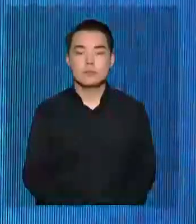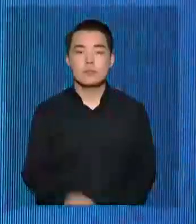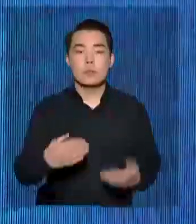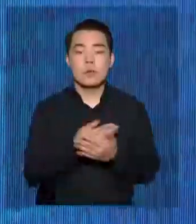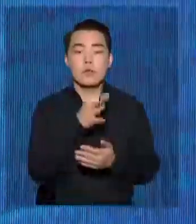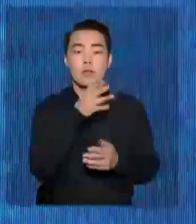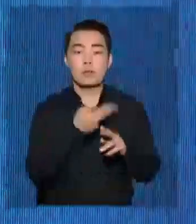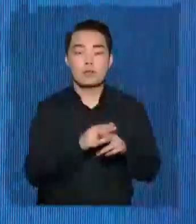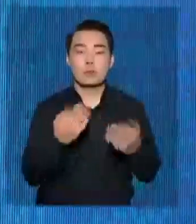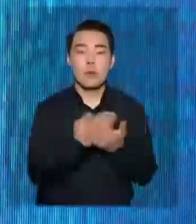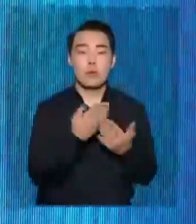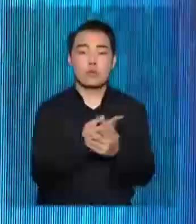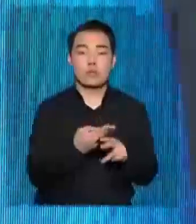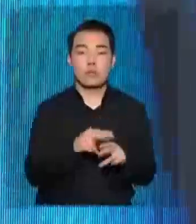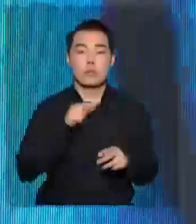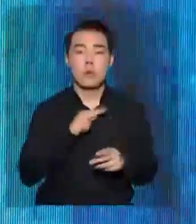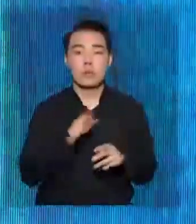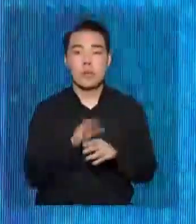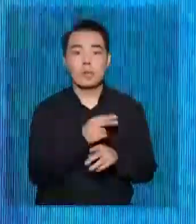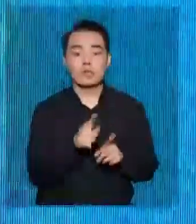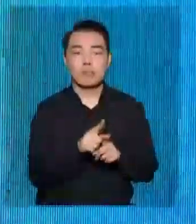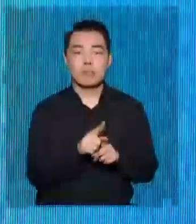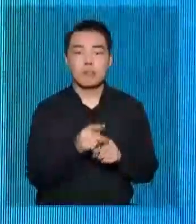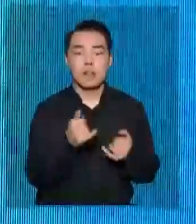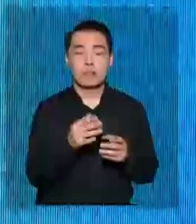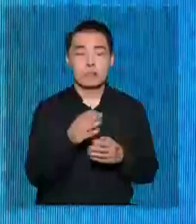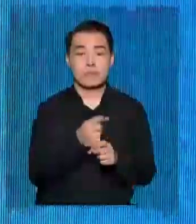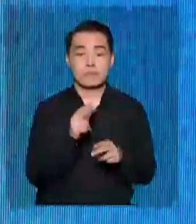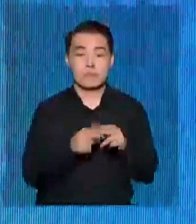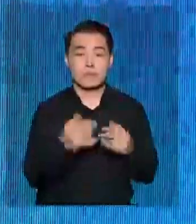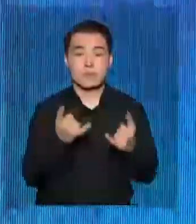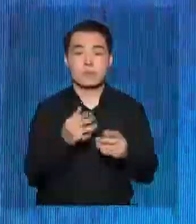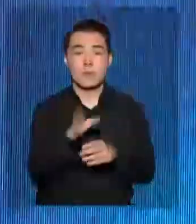Жаңа уақыт ақпараттық сараптамалық жұмысының бағдарламасының жұмысы бүгінге осы. Назарларыңызға рахмет.